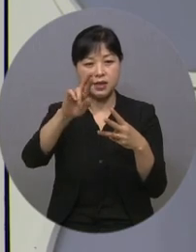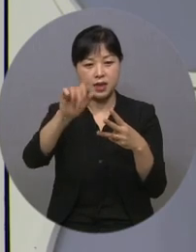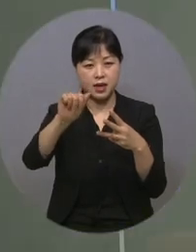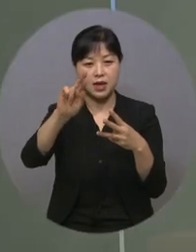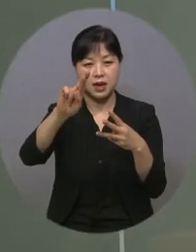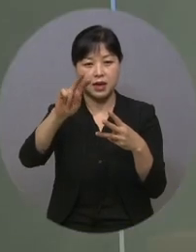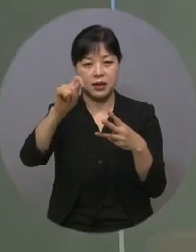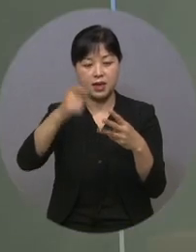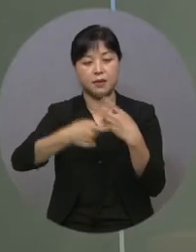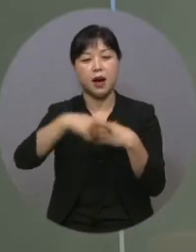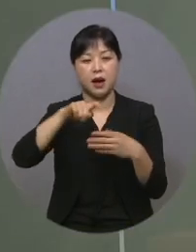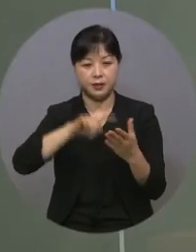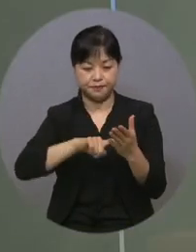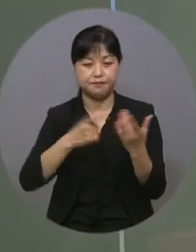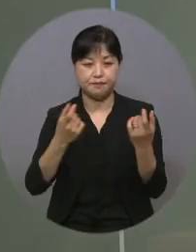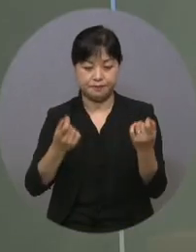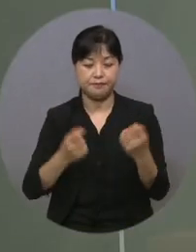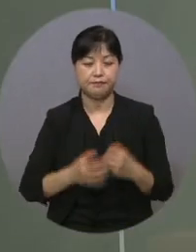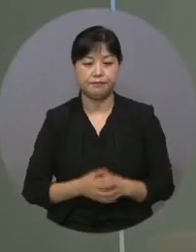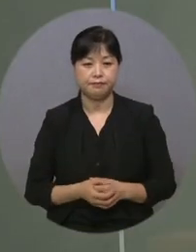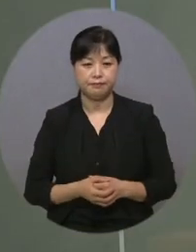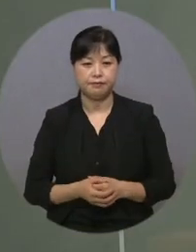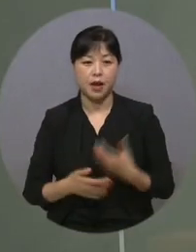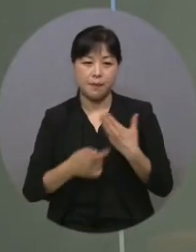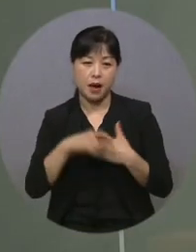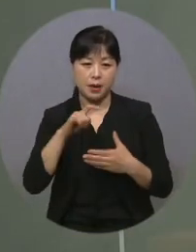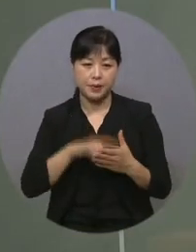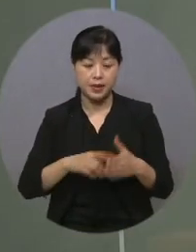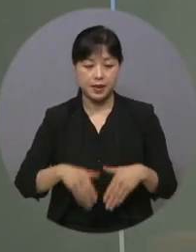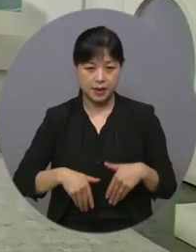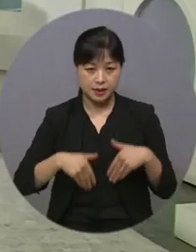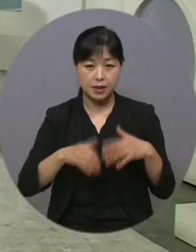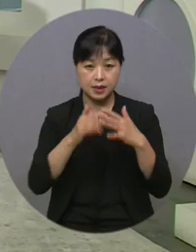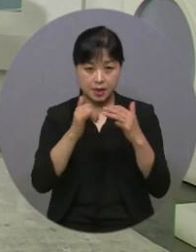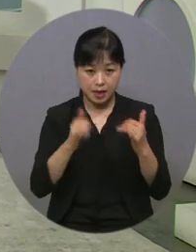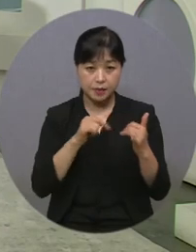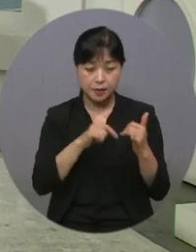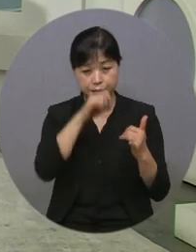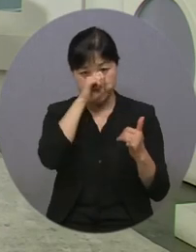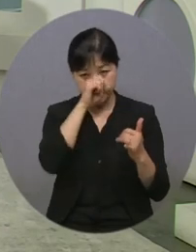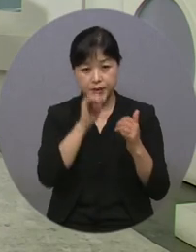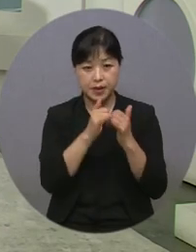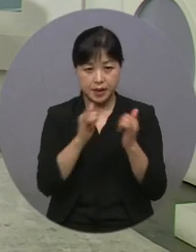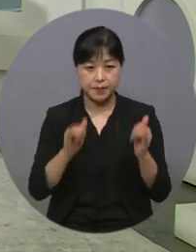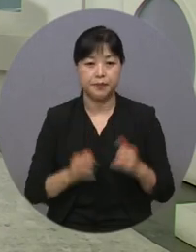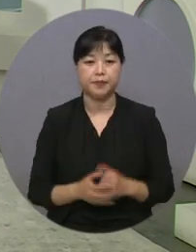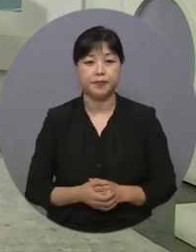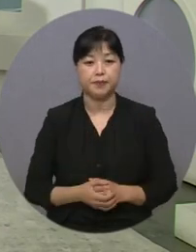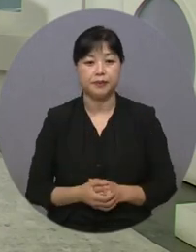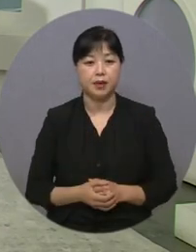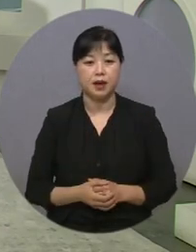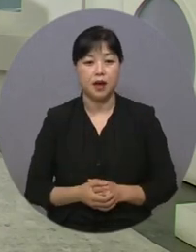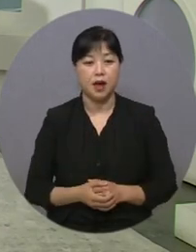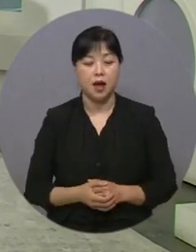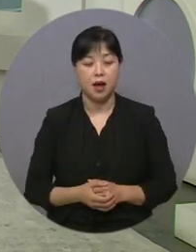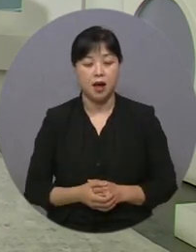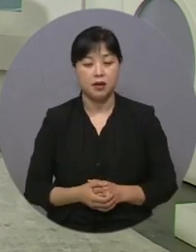마음으로 표현했습니다. 그러니까 마음이 따뜻한 사람이 좋은 사람입니다. 우리